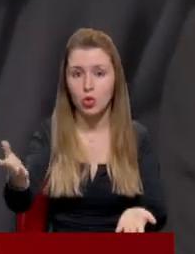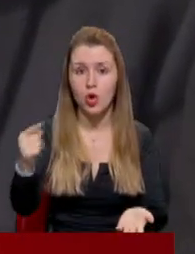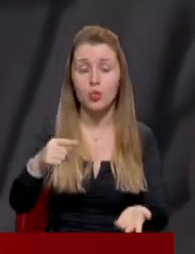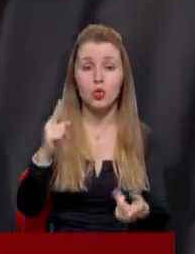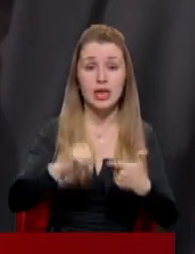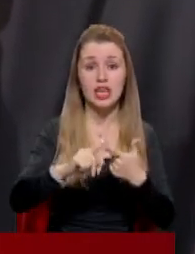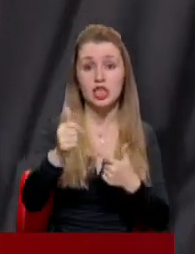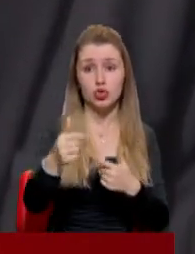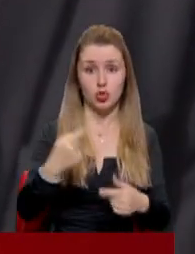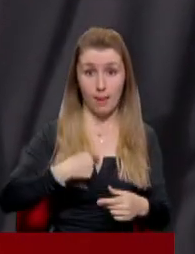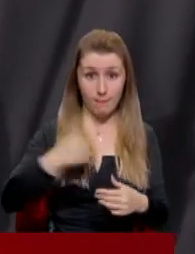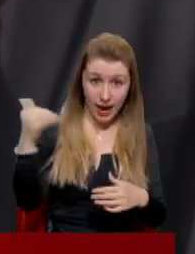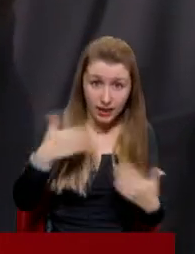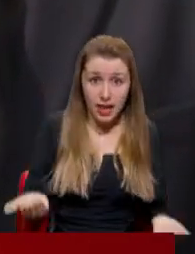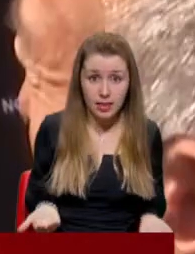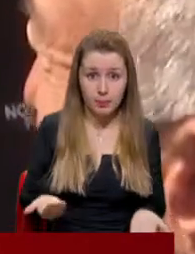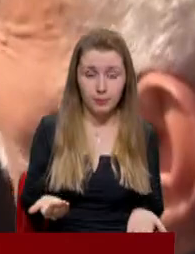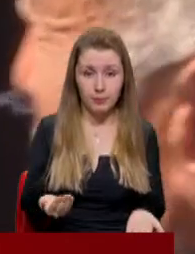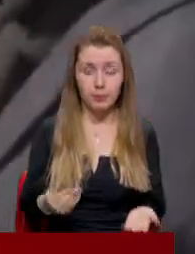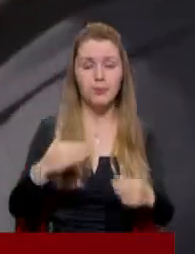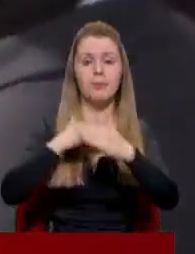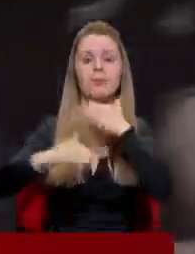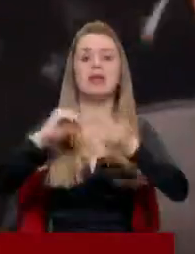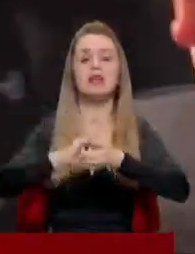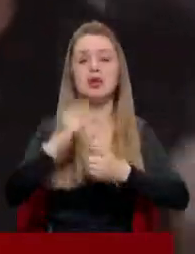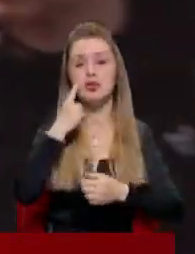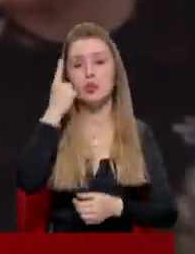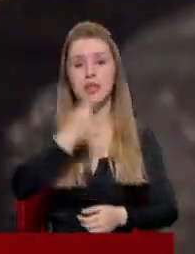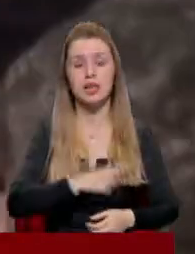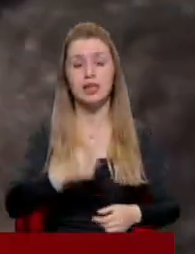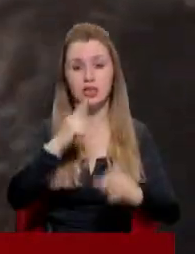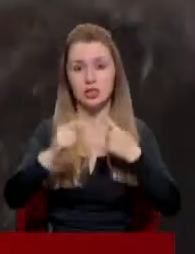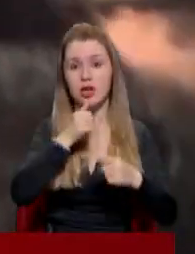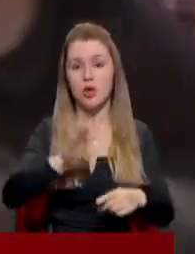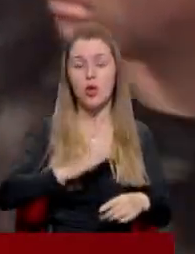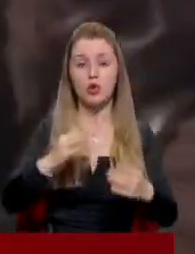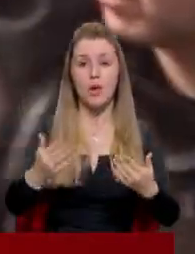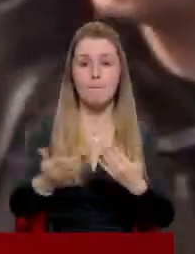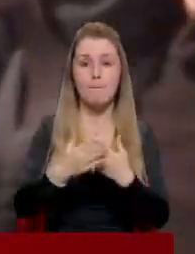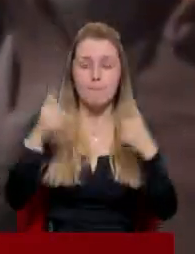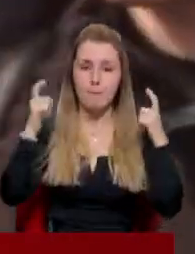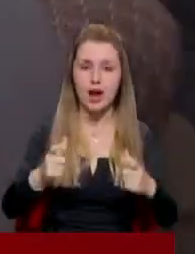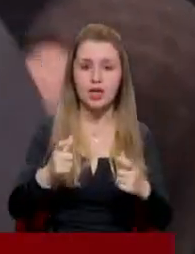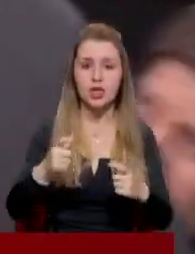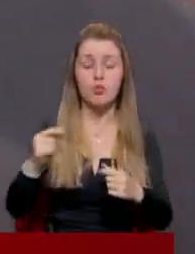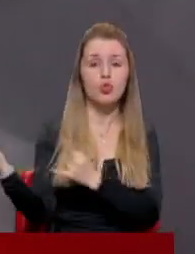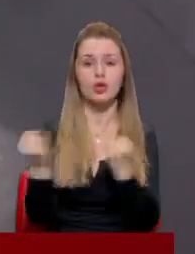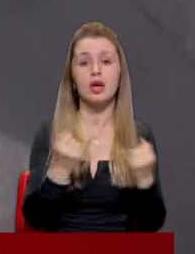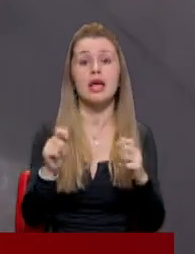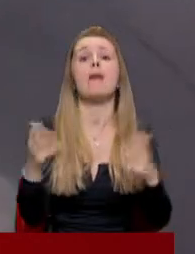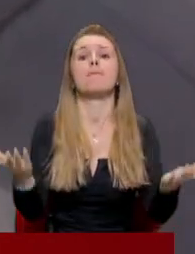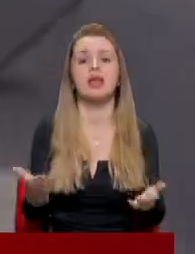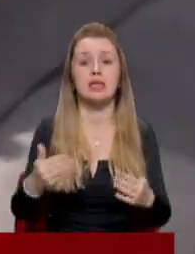Buraya ikinci gün ben geldim arkadaşlar. Millet İttifakı'nın Cumhurbaşkanı adayı Kılıçdaroğlu Kahramanmaraş'tan kısır çekişme